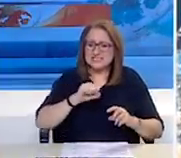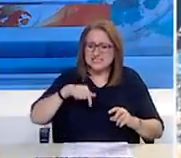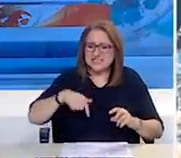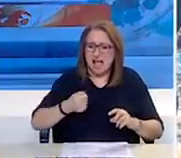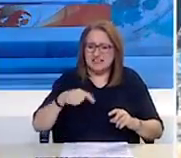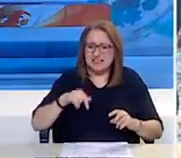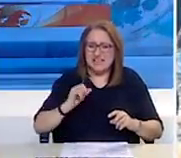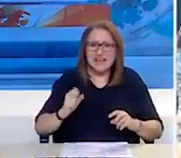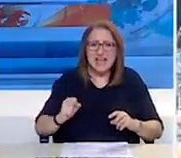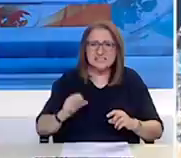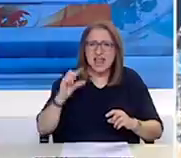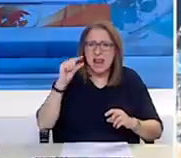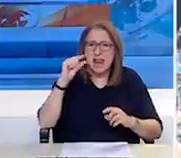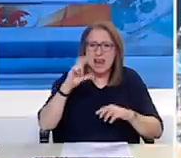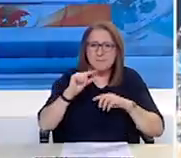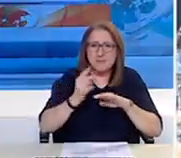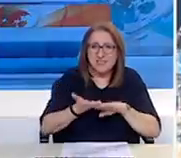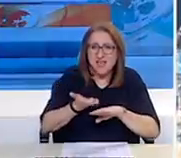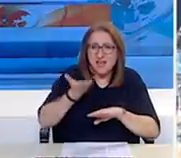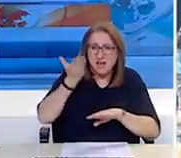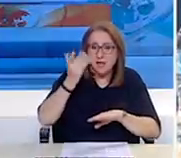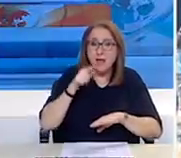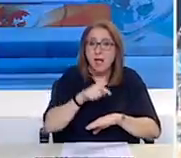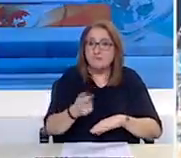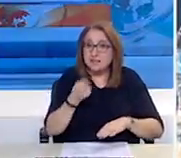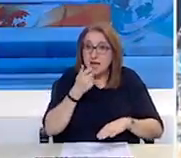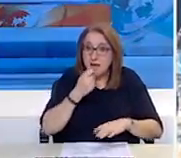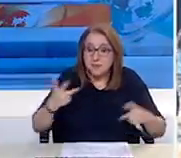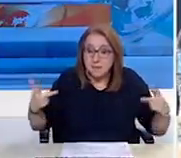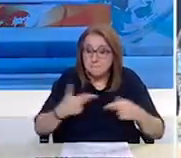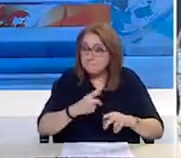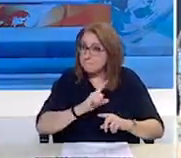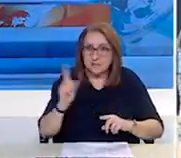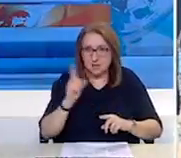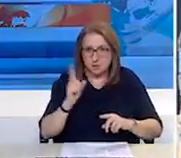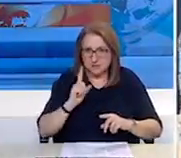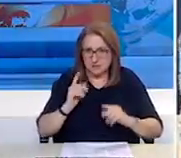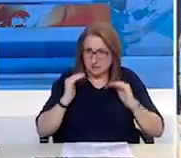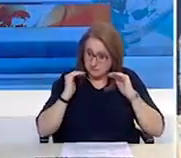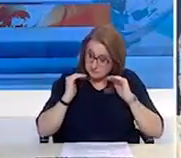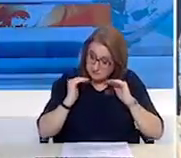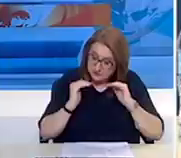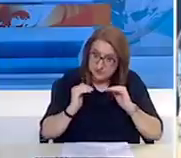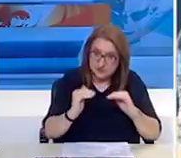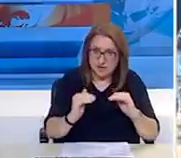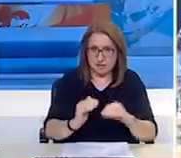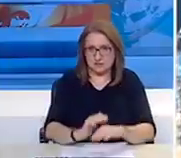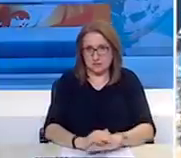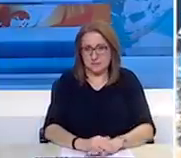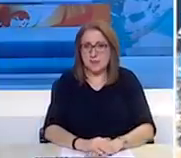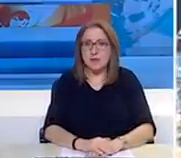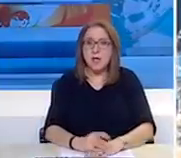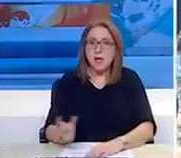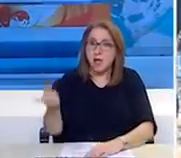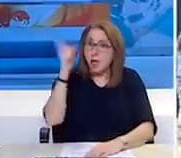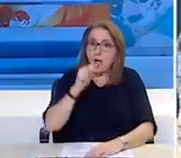θα πρέπει να τα συνεχίσει. Ένα άλλο σημαντικό ερώτημα που απαντήθηκε από αυτές τις μελέτες είναι εάν ο ισχυρός